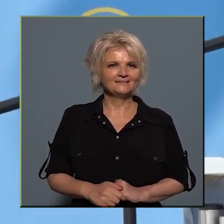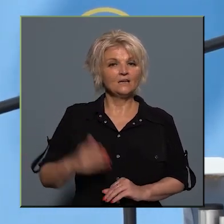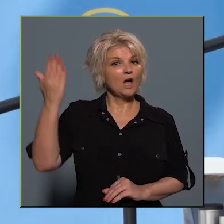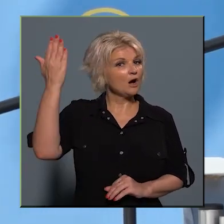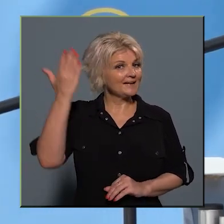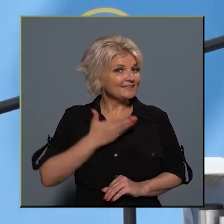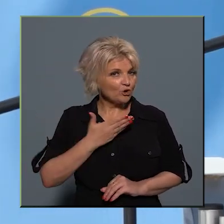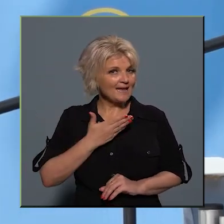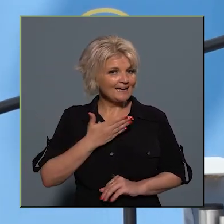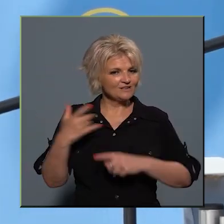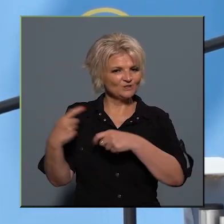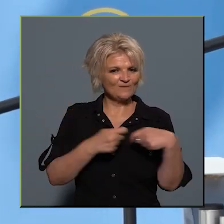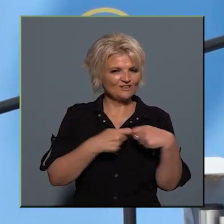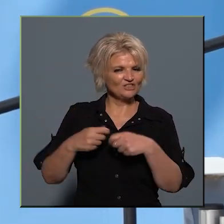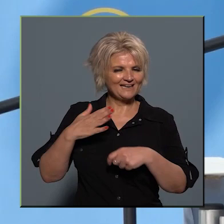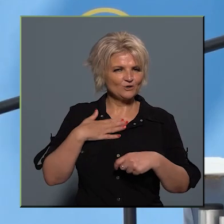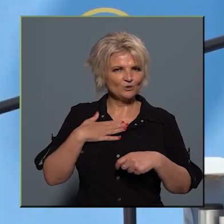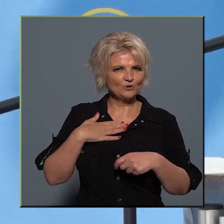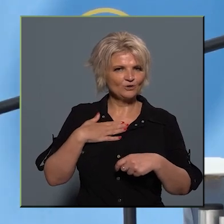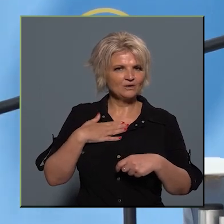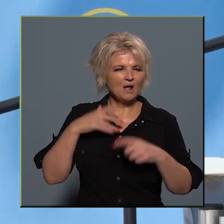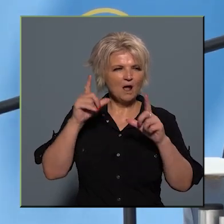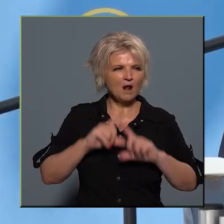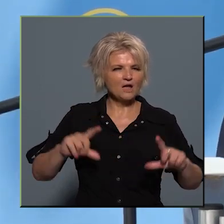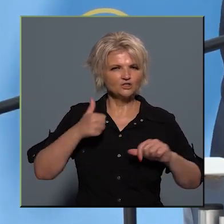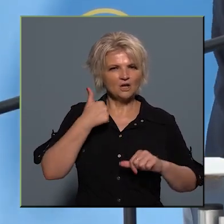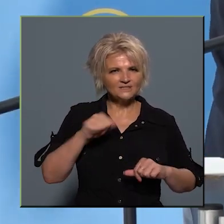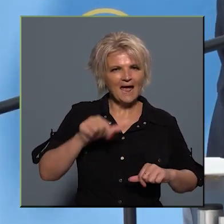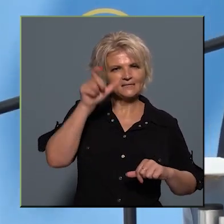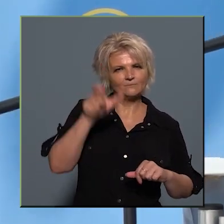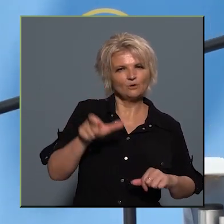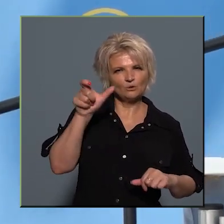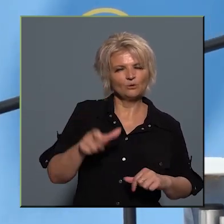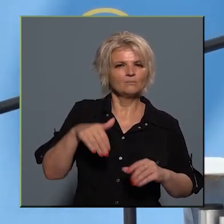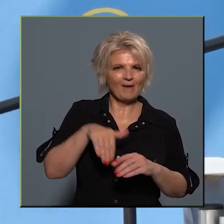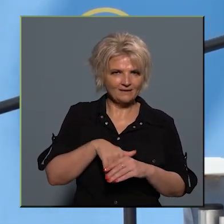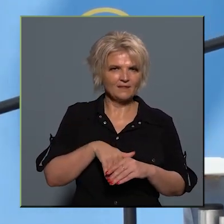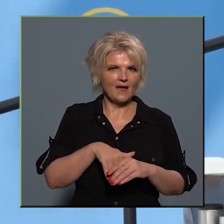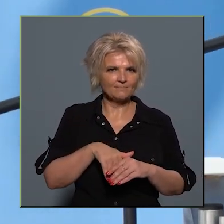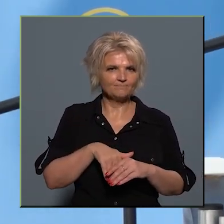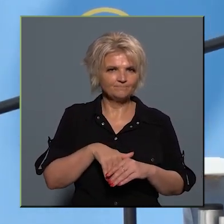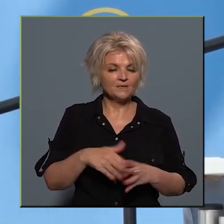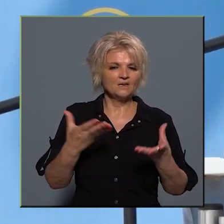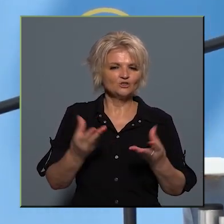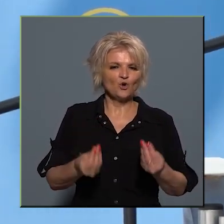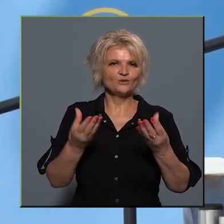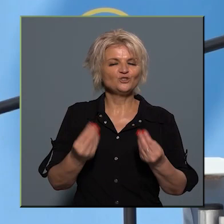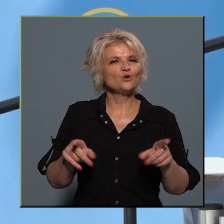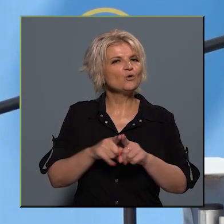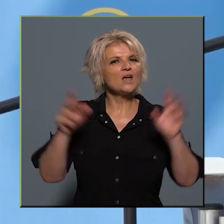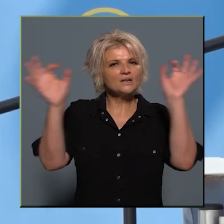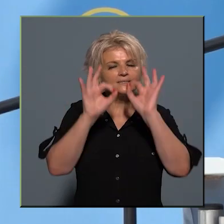Hidrogén Szövetségünk az lassacskán 100 főt foglal magába, tehát nagyon sok olyan